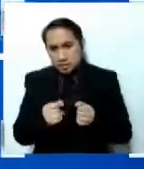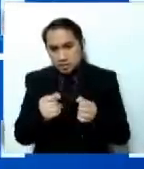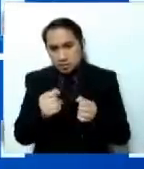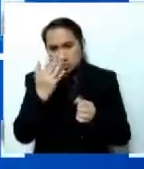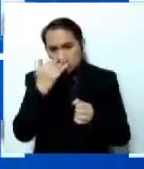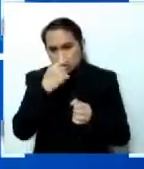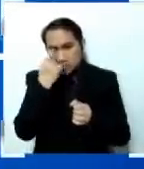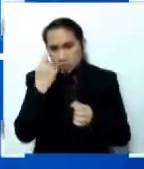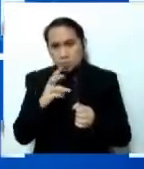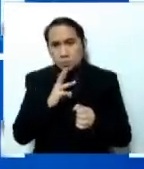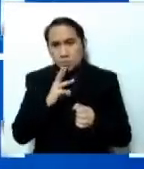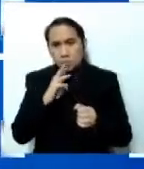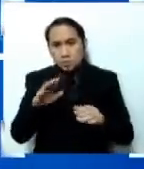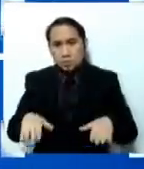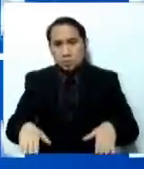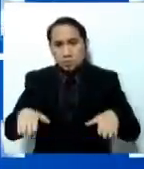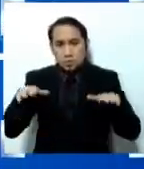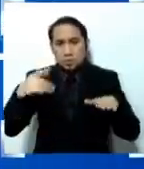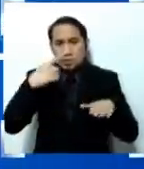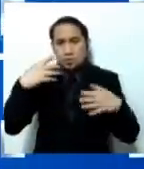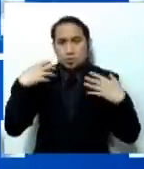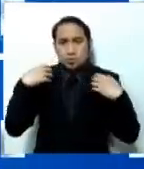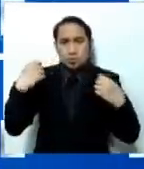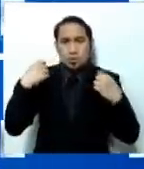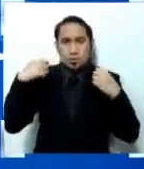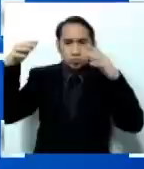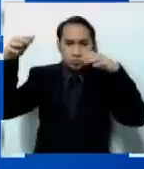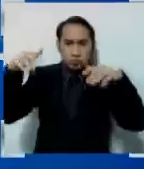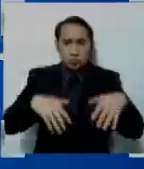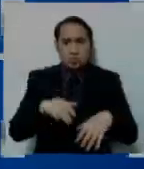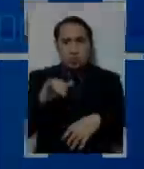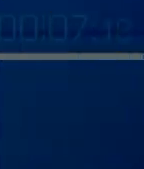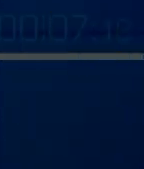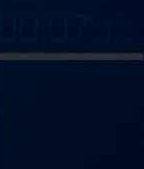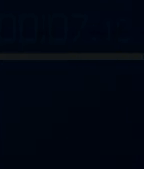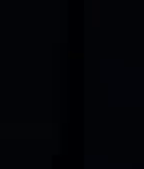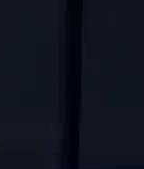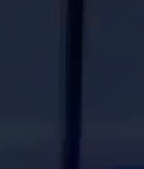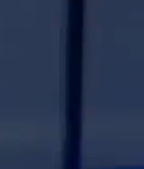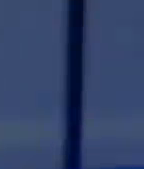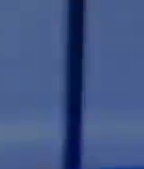Resulta yan ng malakas na ulan bunsod ng intertropical convergence zone.